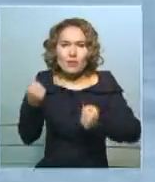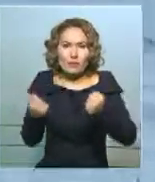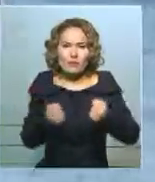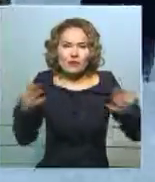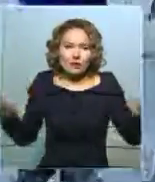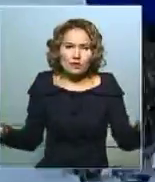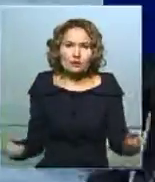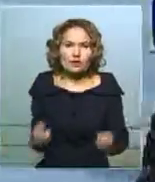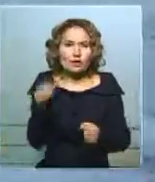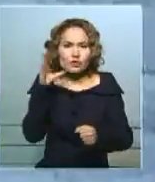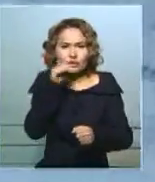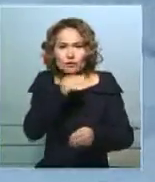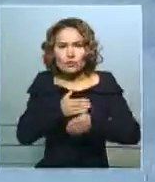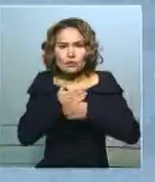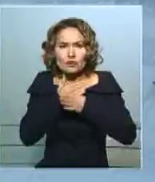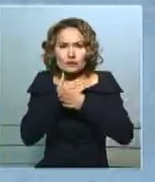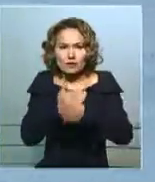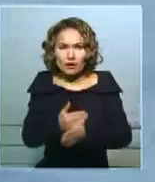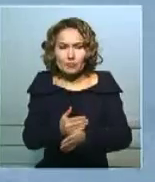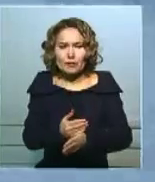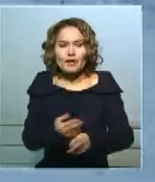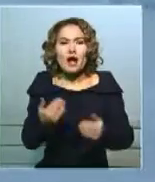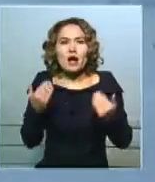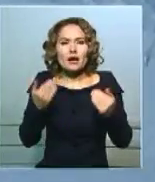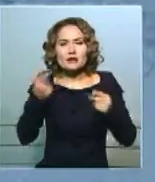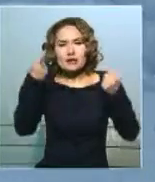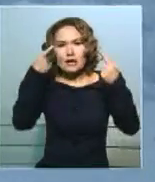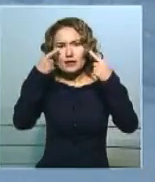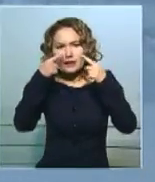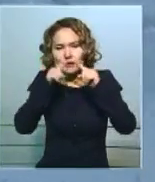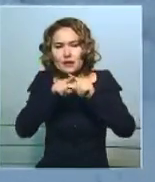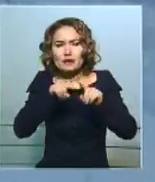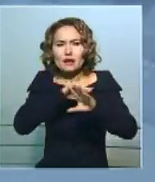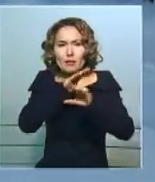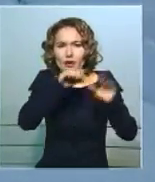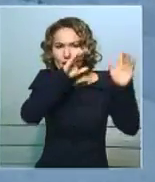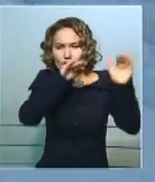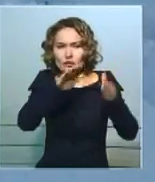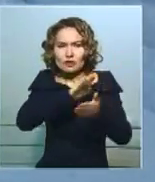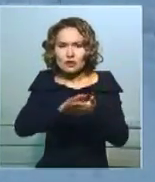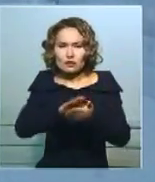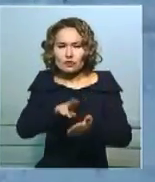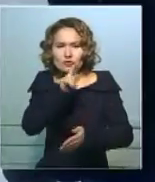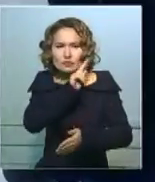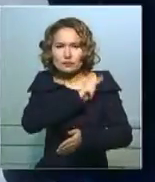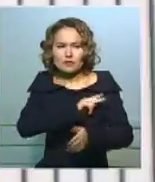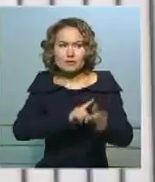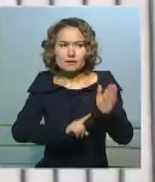екендігін қардың өте қалың түскенін ескеріп, жеңіл бронды техникаларын құтқару жұмыстарына қолданған.